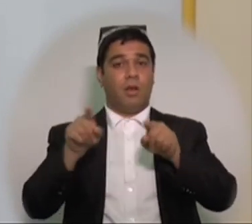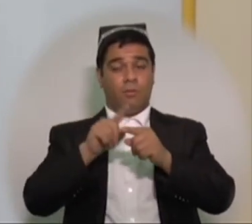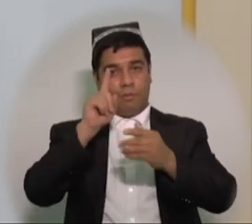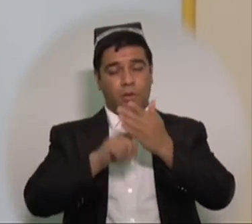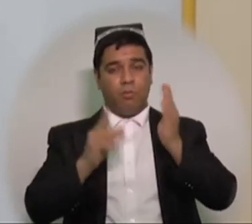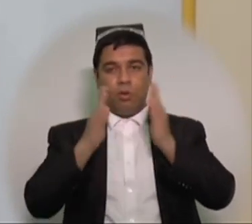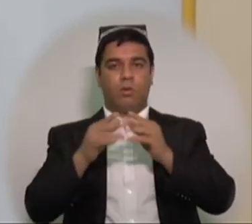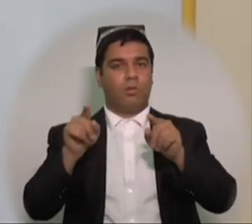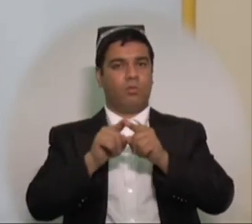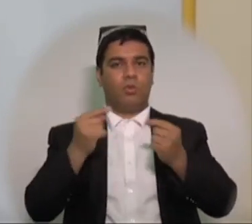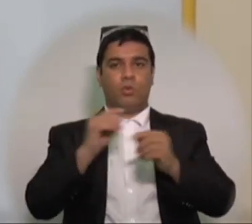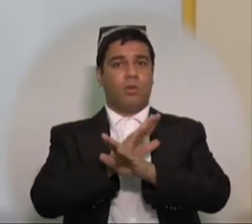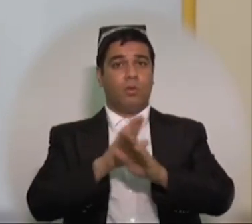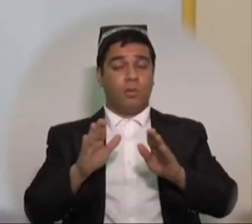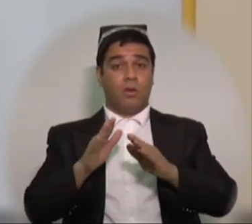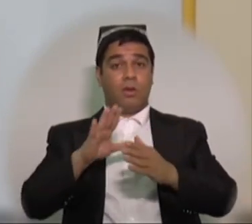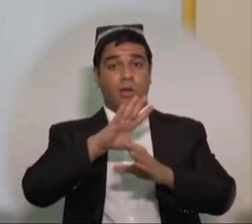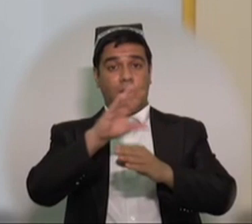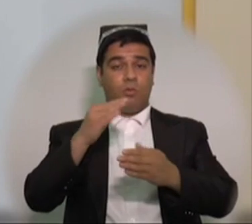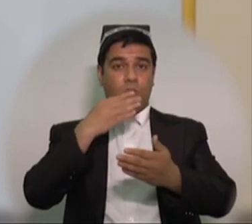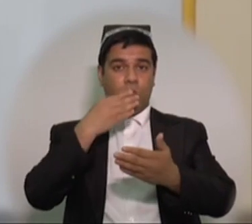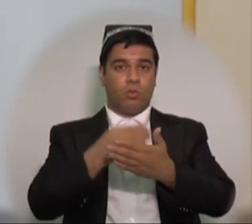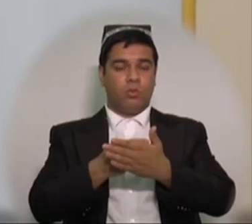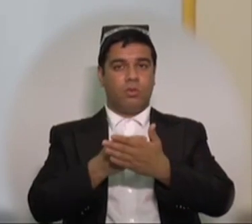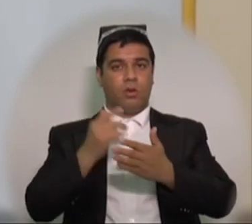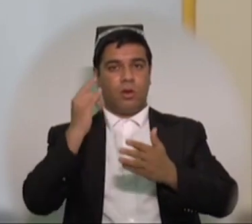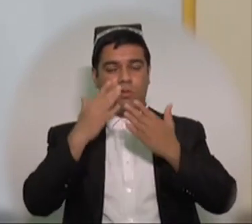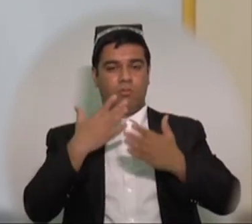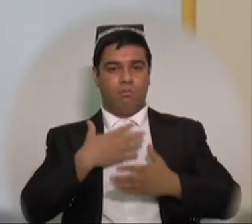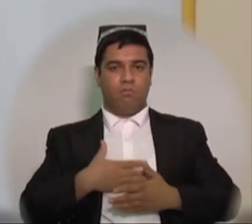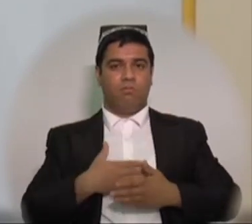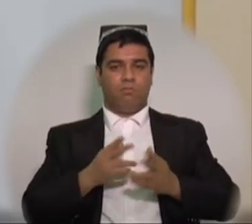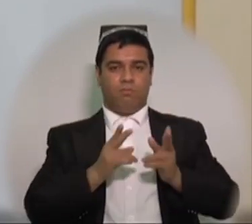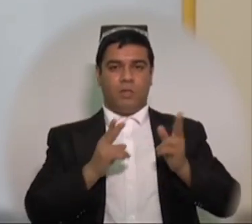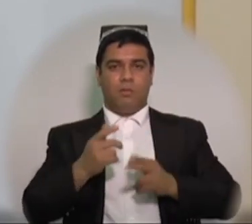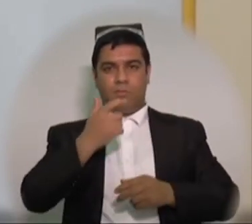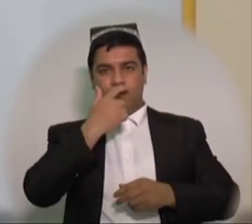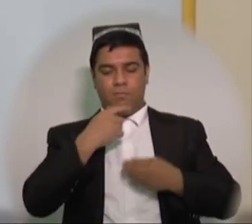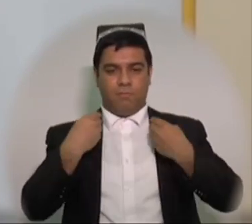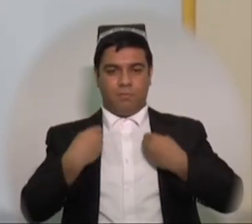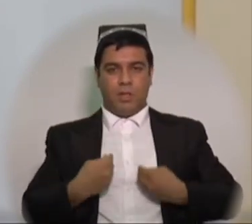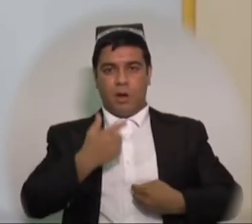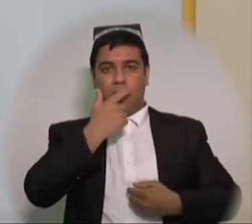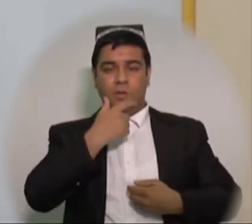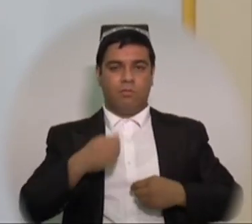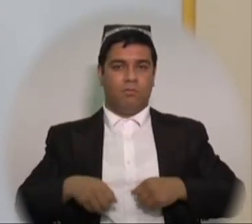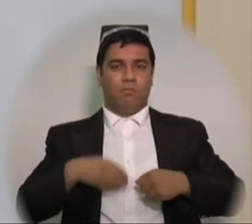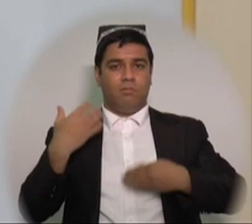kemeydi. Hemme özünü demek haya bulan işler, kiyimini ihtişam bulan kiyip